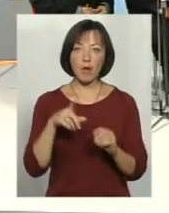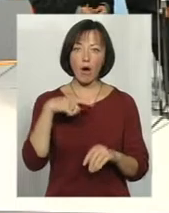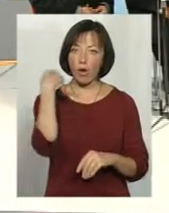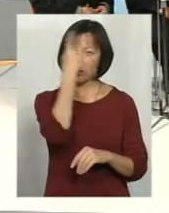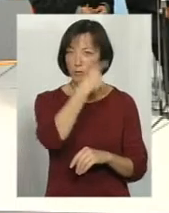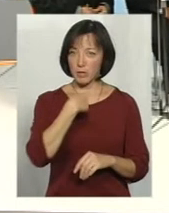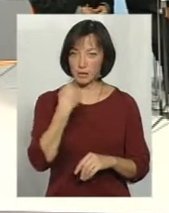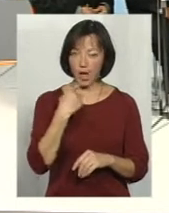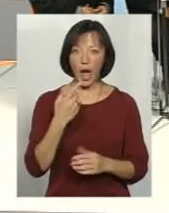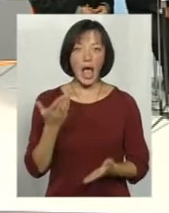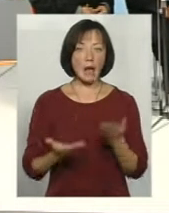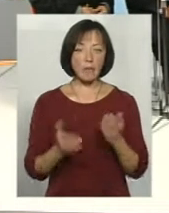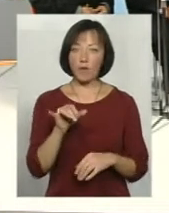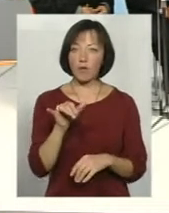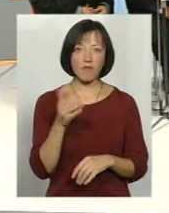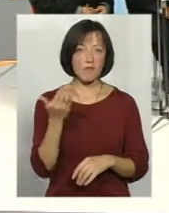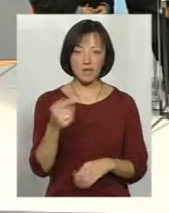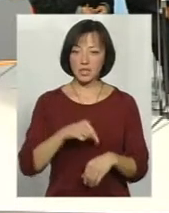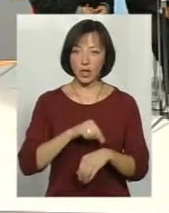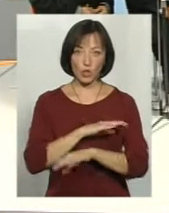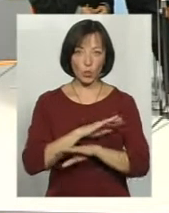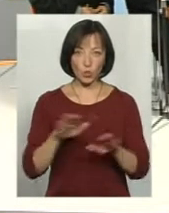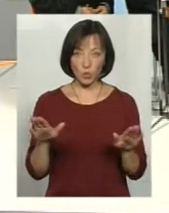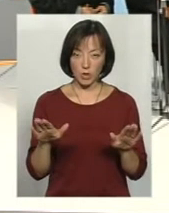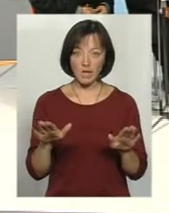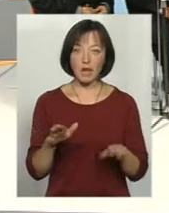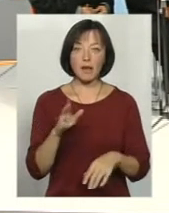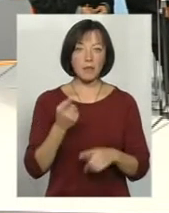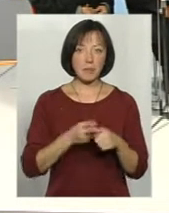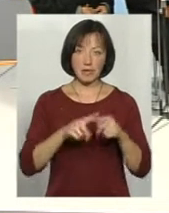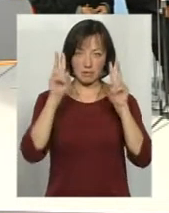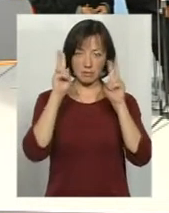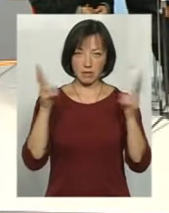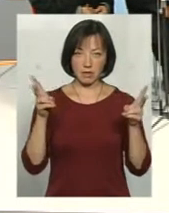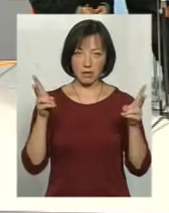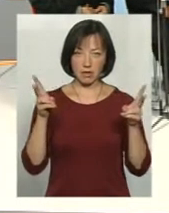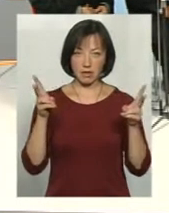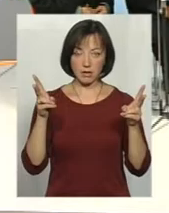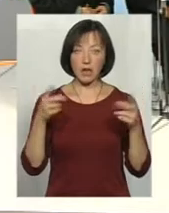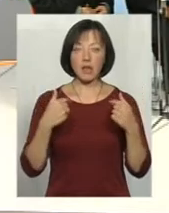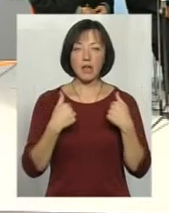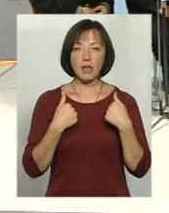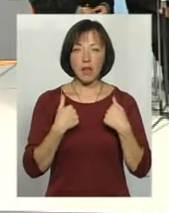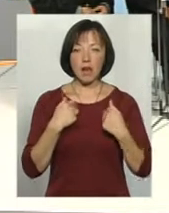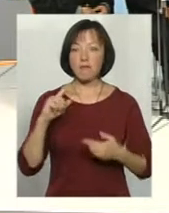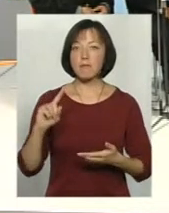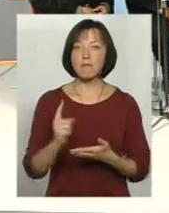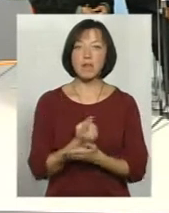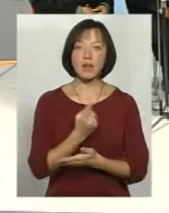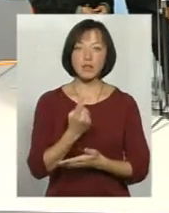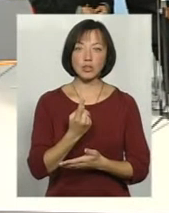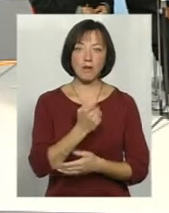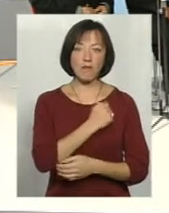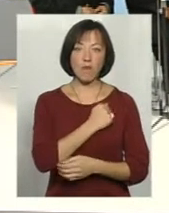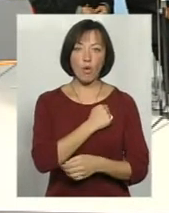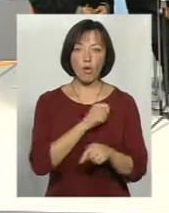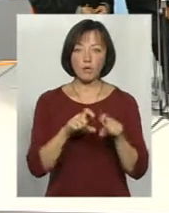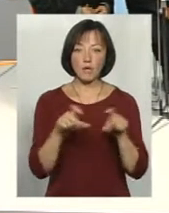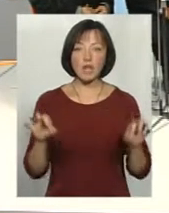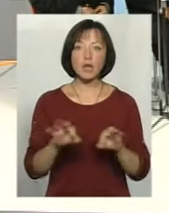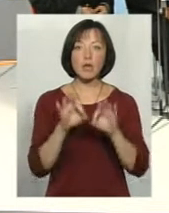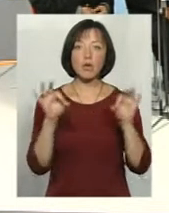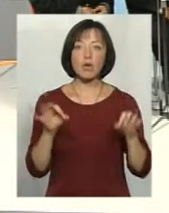особисто. Мабуть, якби вона вас не торкнулася, ви б її не знали. Я в першому госпіталі був. Я ніколи там